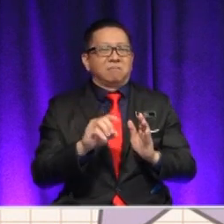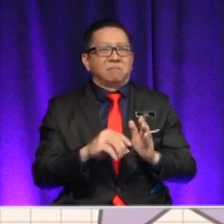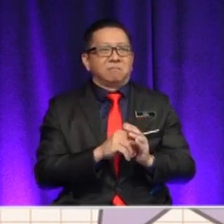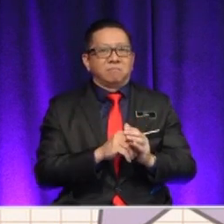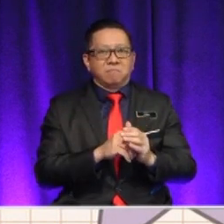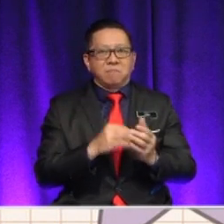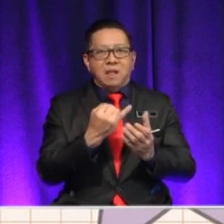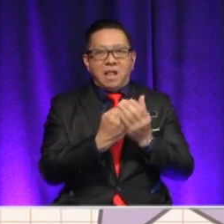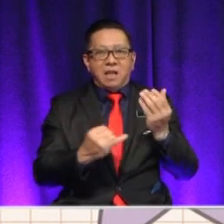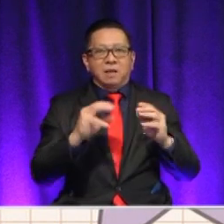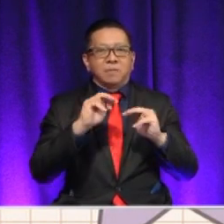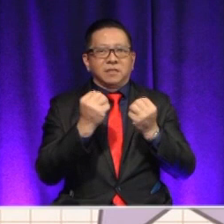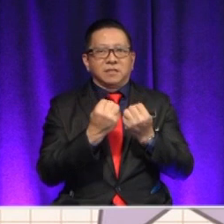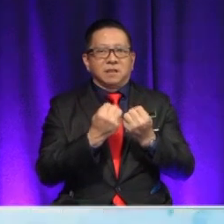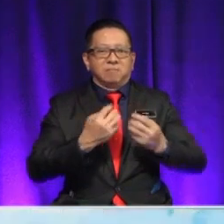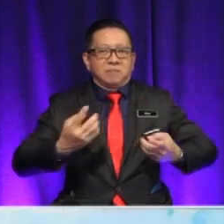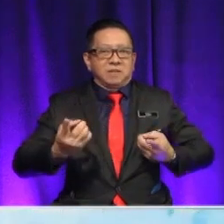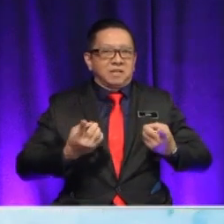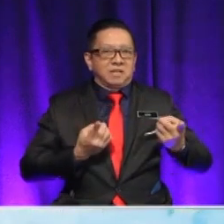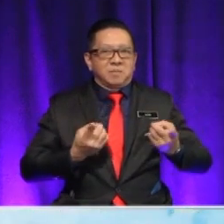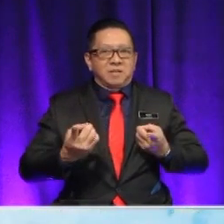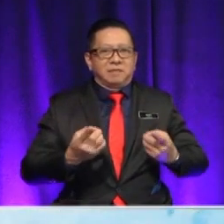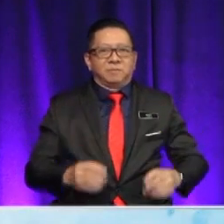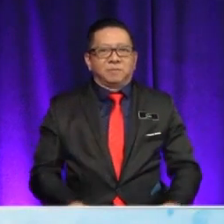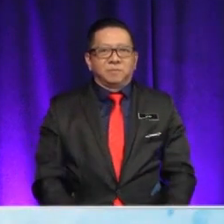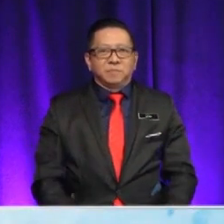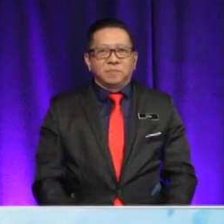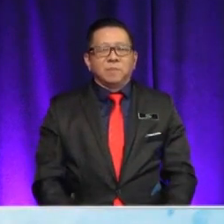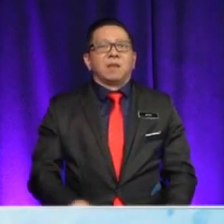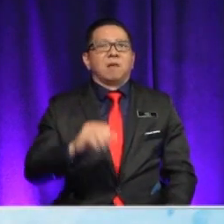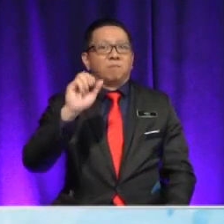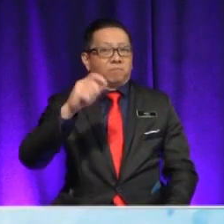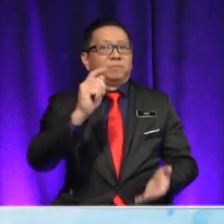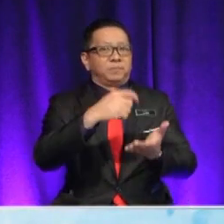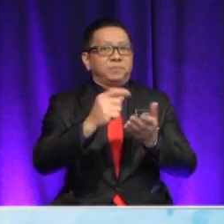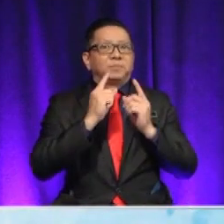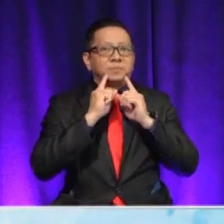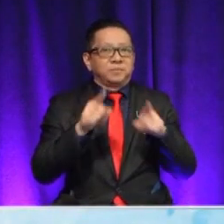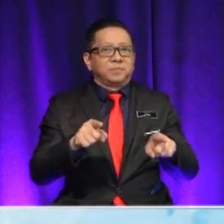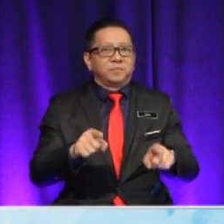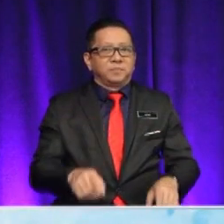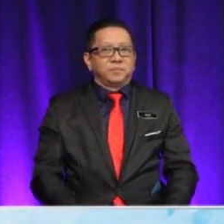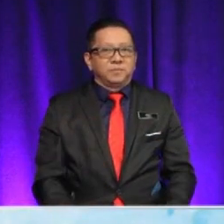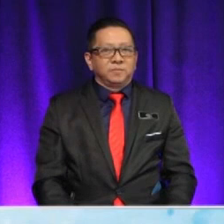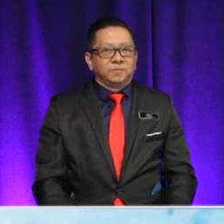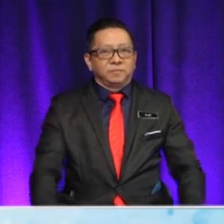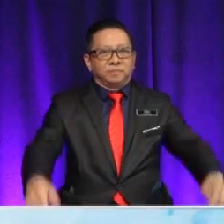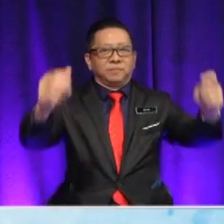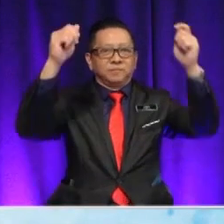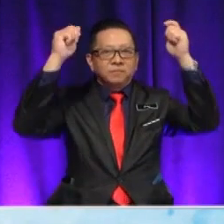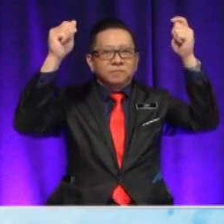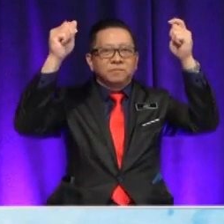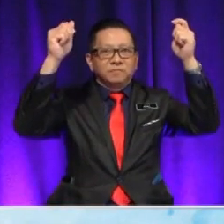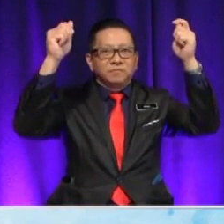berdisiplin. Mana satu ni? Okey. Boleh tuliskan jawapan? Boleh angkat jawapan?